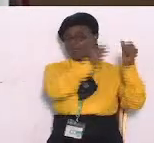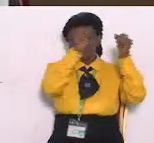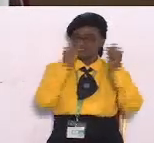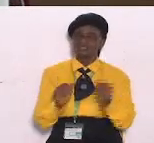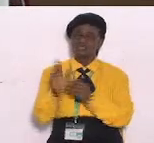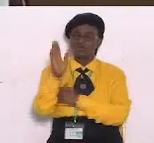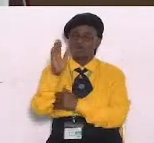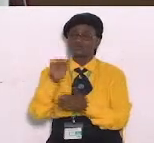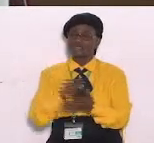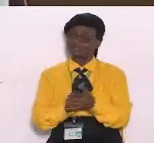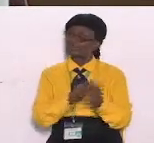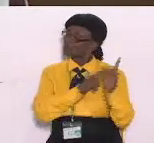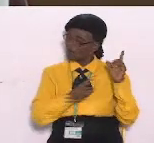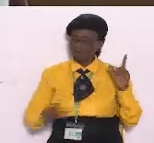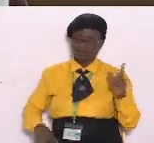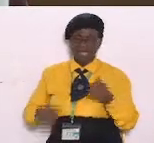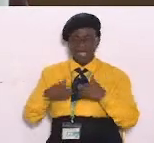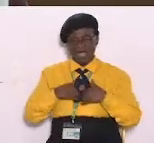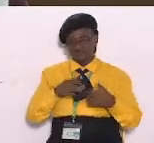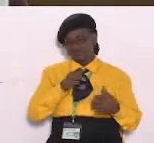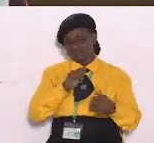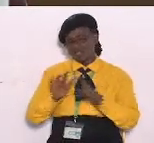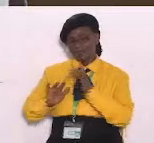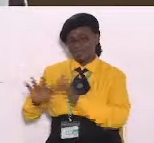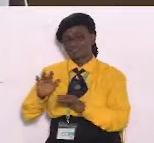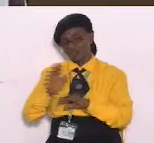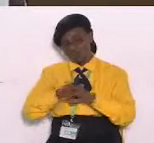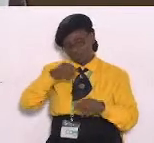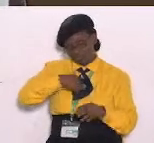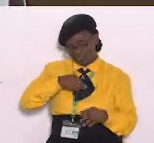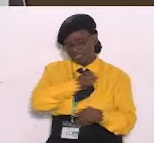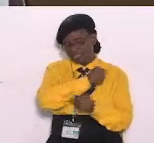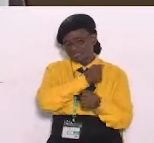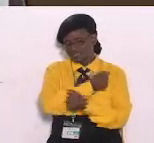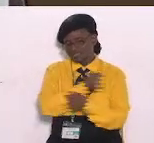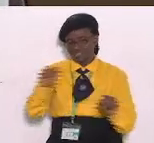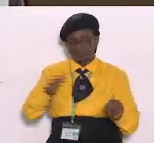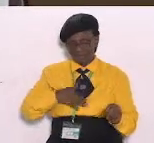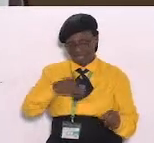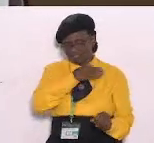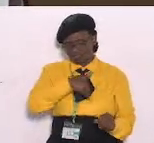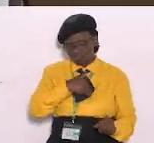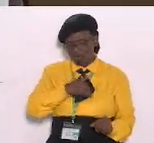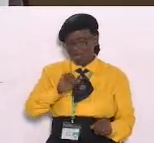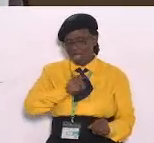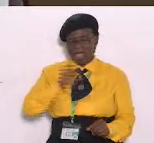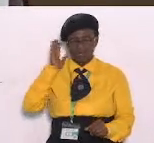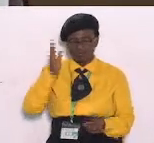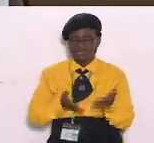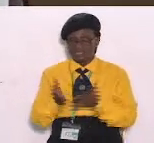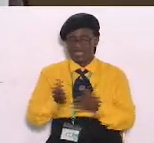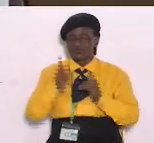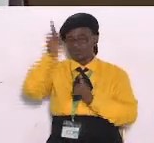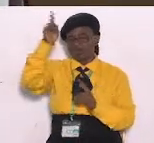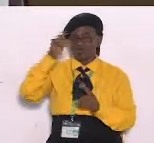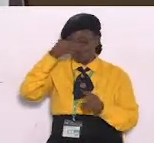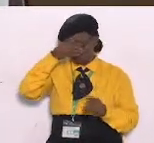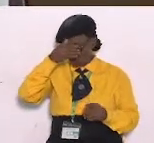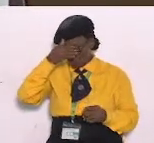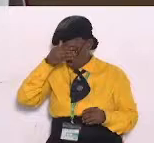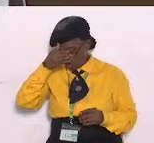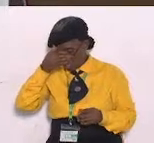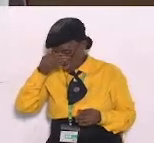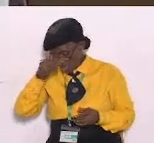route commence pas crier vers Jésus d pitié de moi sauve mon âme et je te